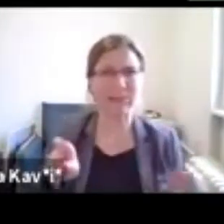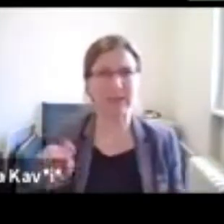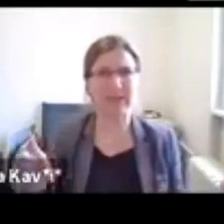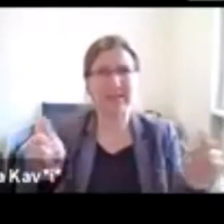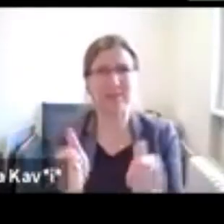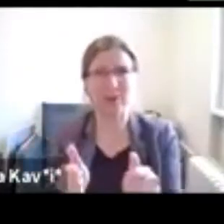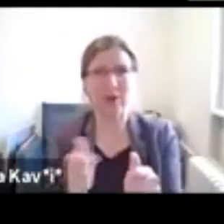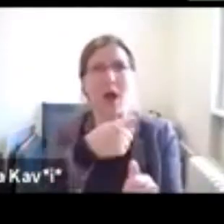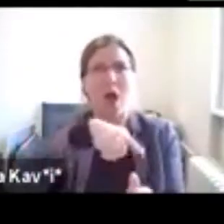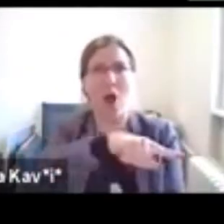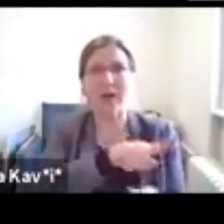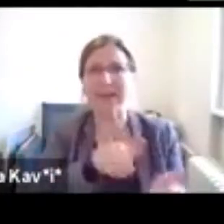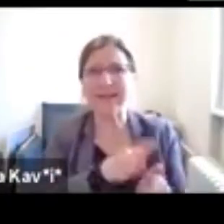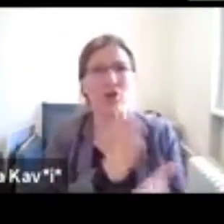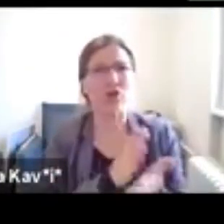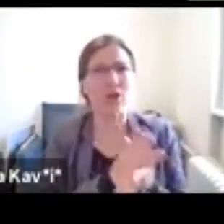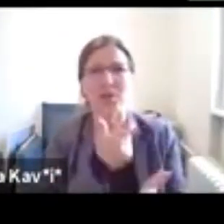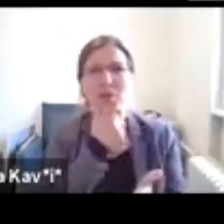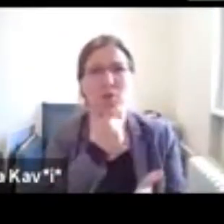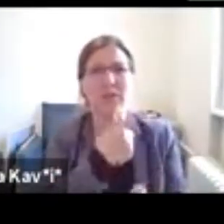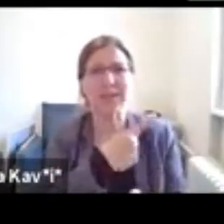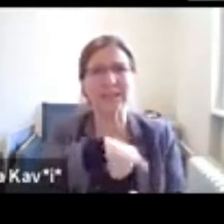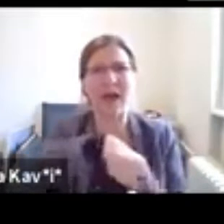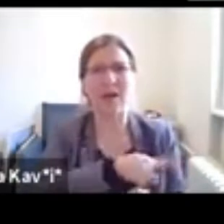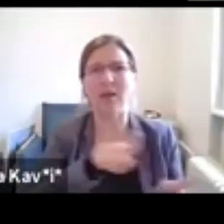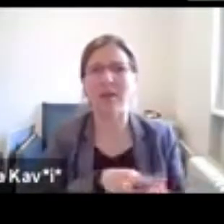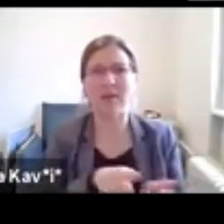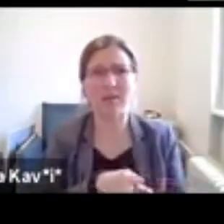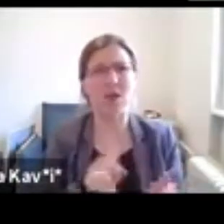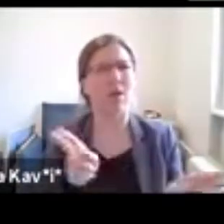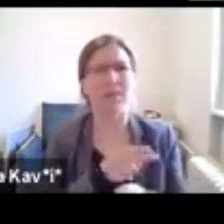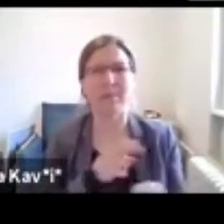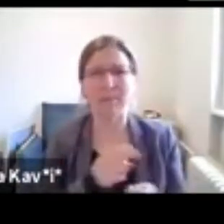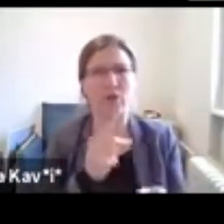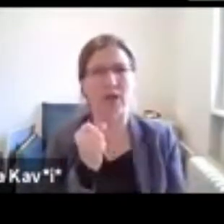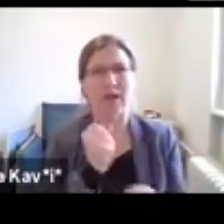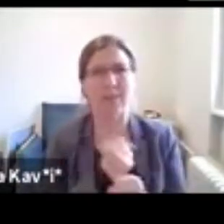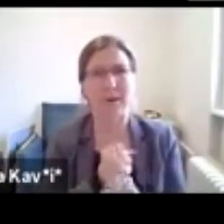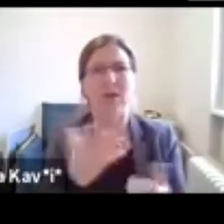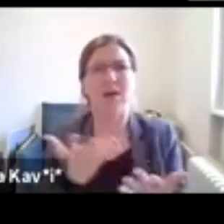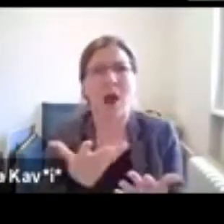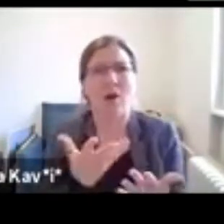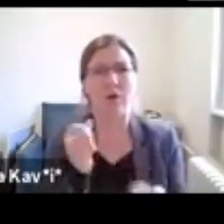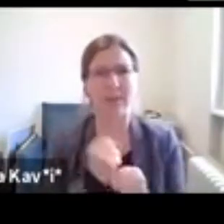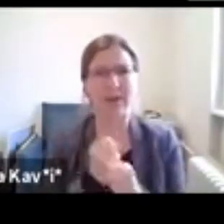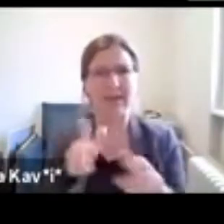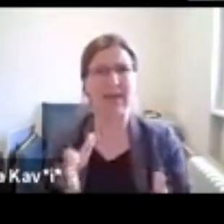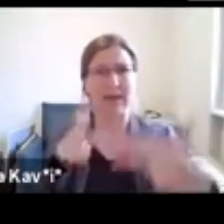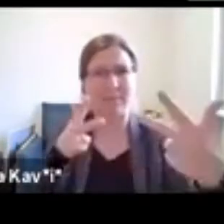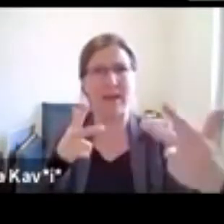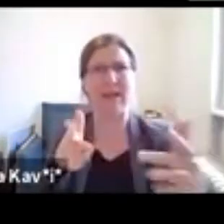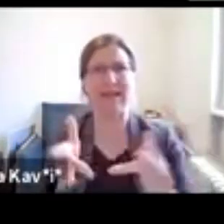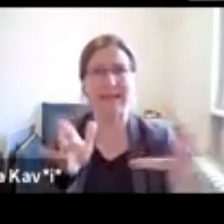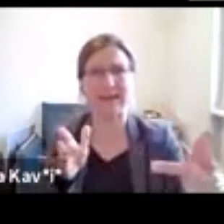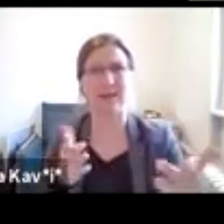i nisu u mogućnosti im pružiti i omogućiti da dobiju, recimo, virtualnu podršku od strane stručnjaka. I tu se, evo, i